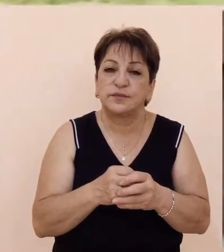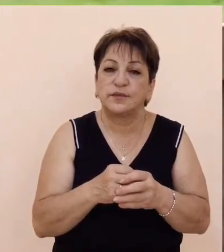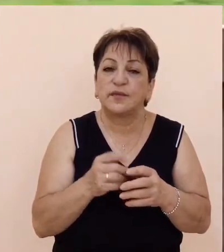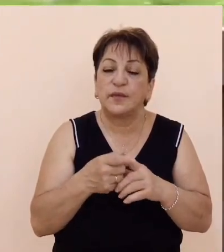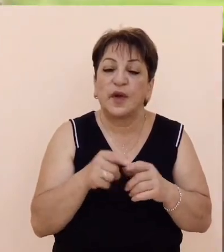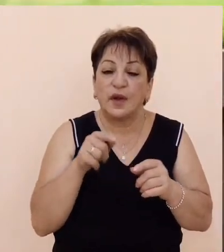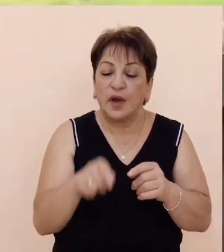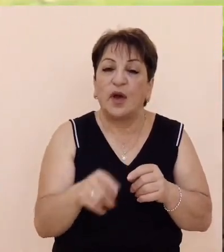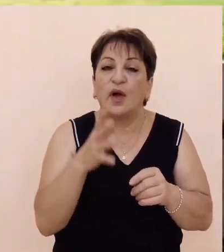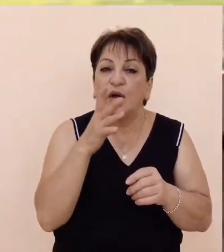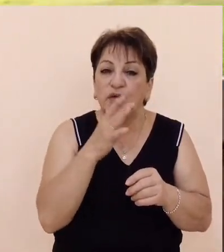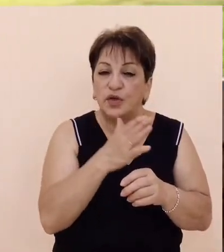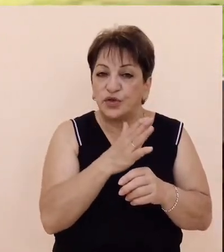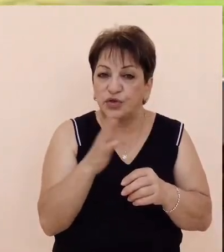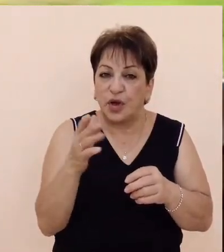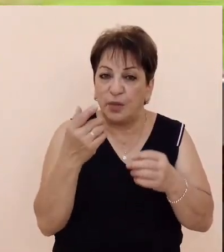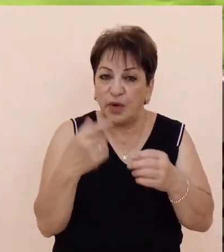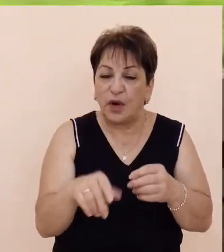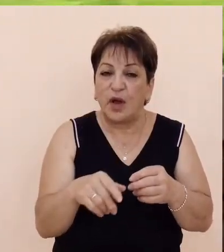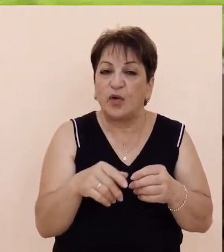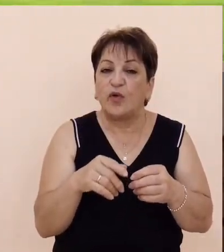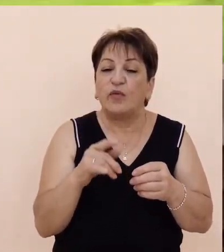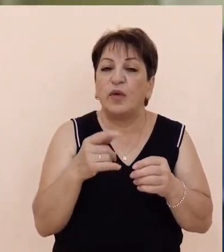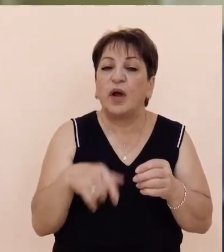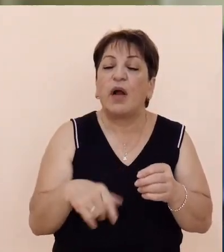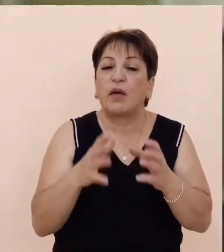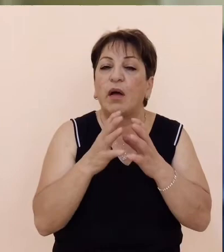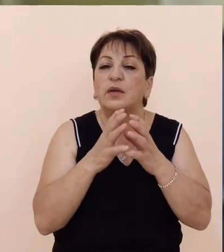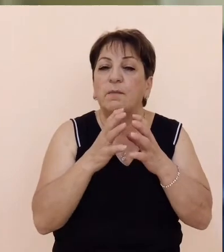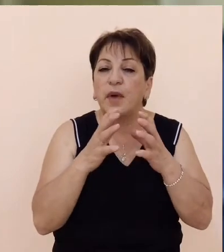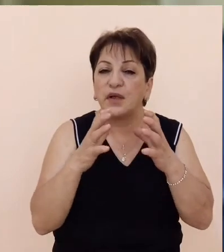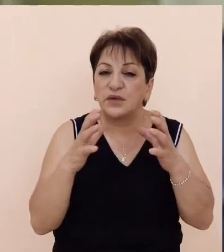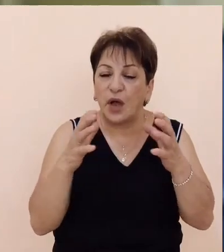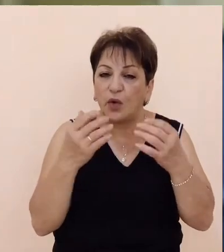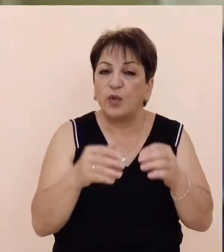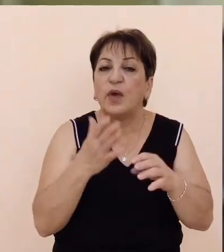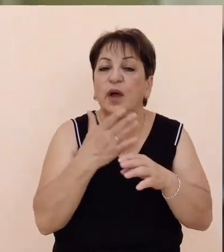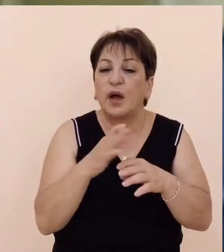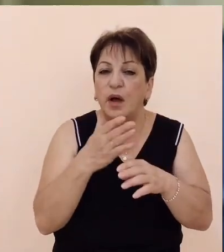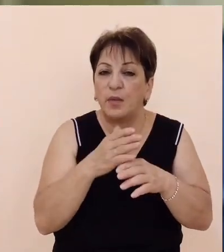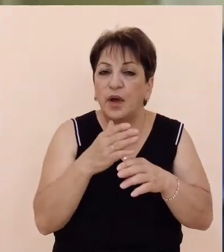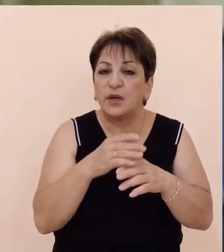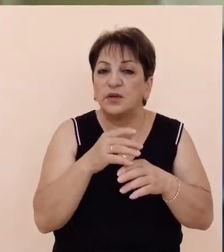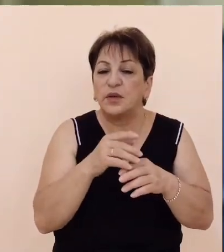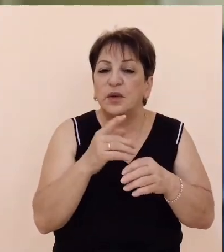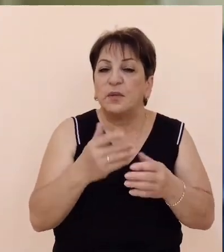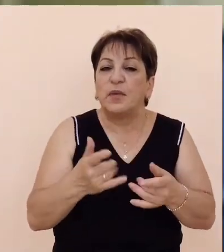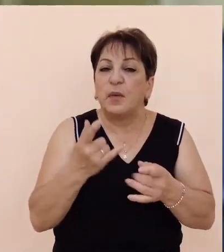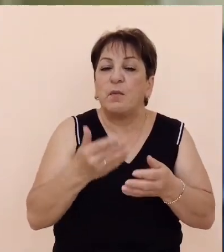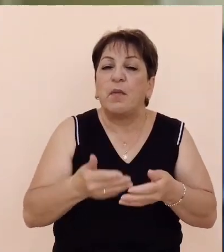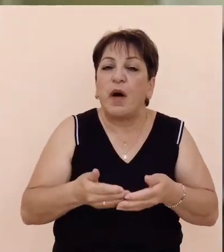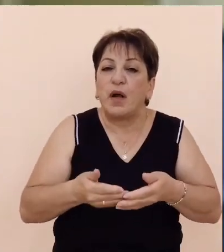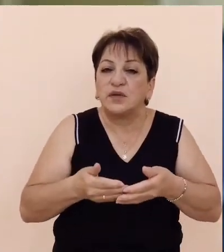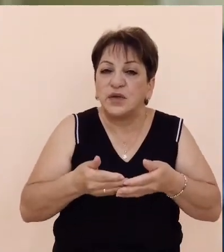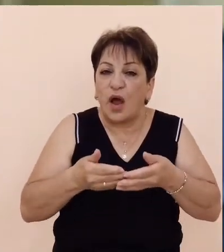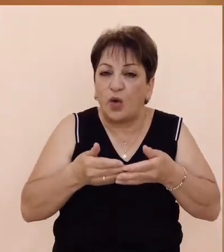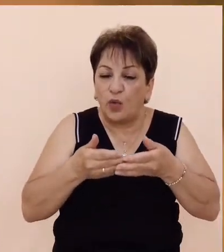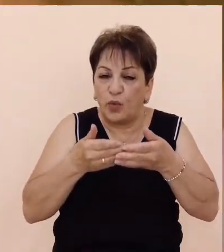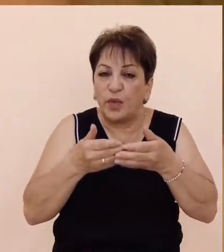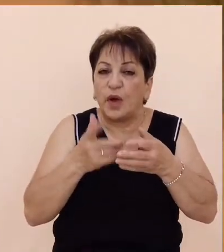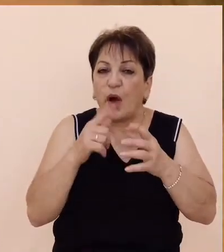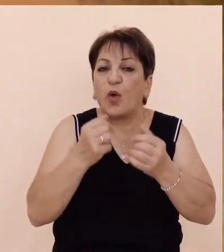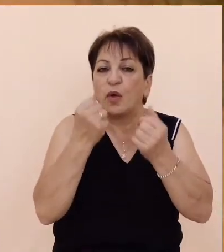Այս ժամանակահատվածում արգանդը իր չափերով մեծանում է, որը աստիճանաբար բարձրանում է դեպի վերև և կարող է